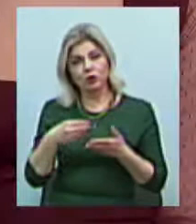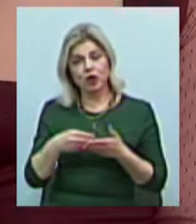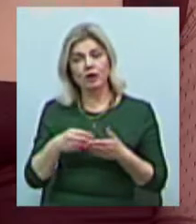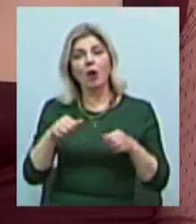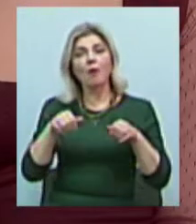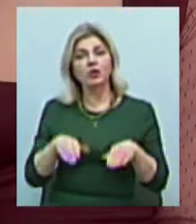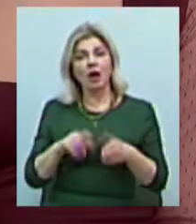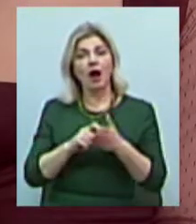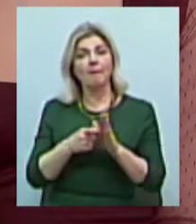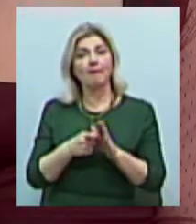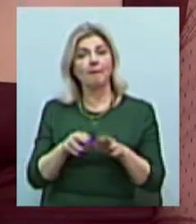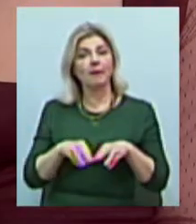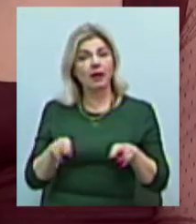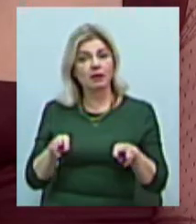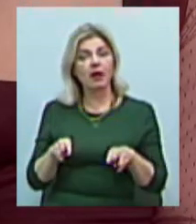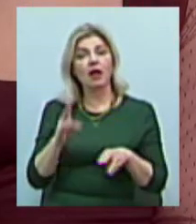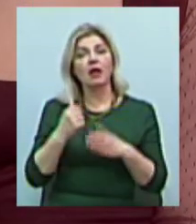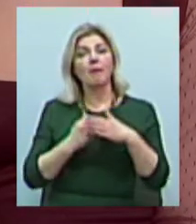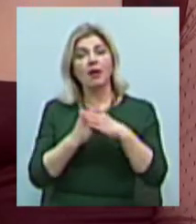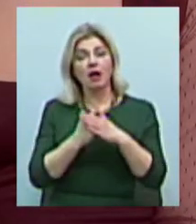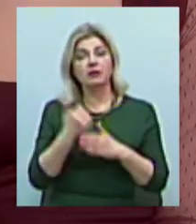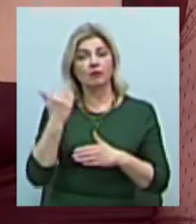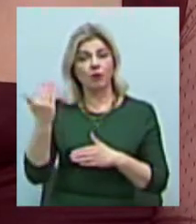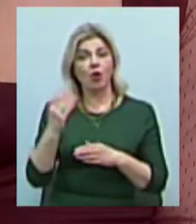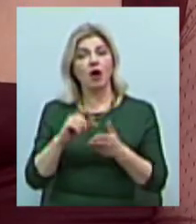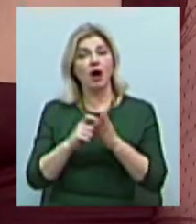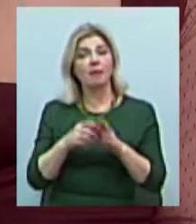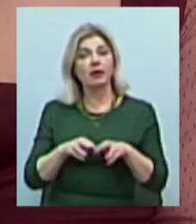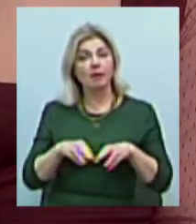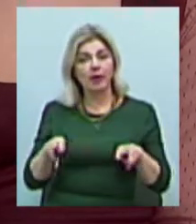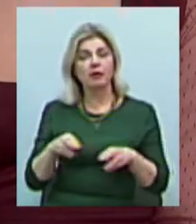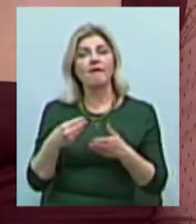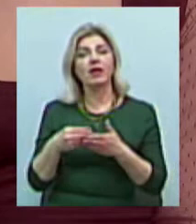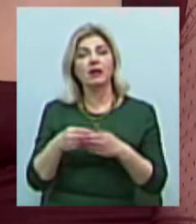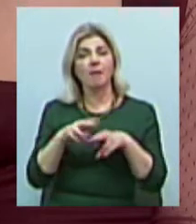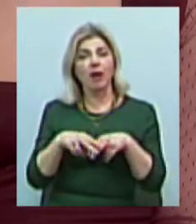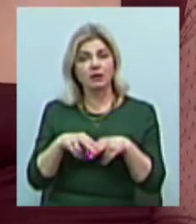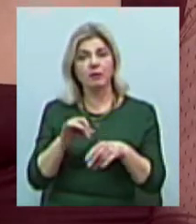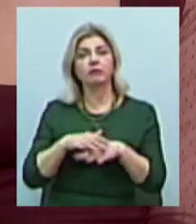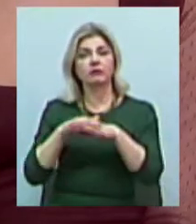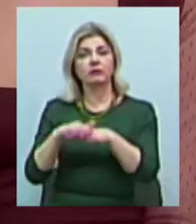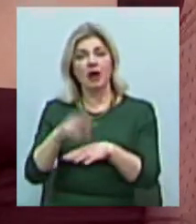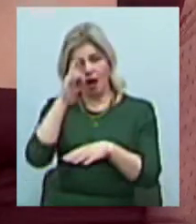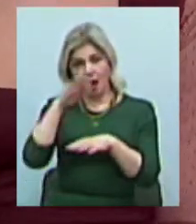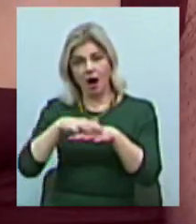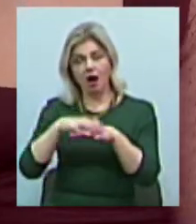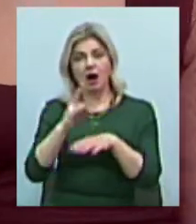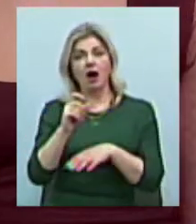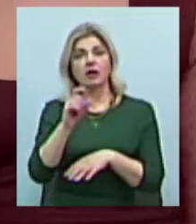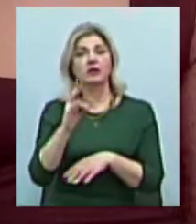Кабміна, на базі постанови Кабміна розробляється фінансовий паспорт, подається в казначейство і вже тоді можна фінансувати. Я вам